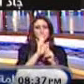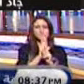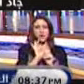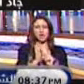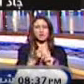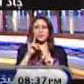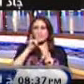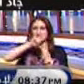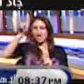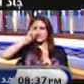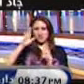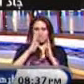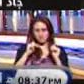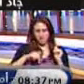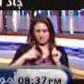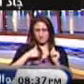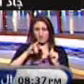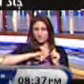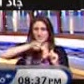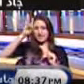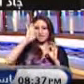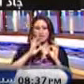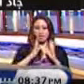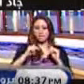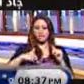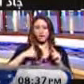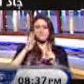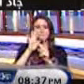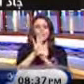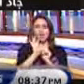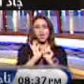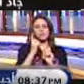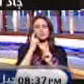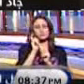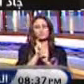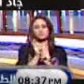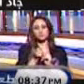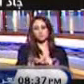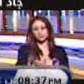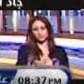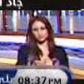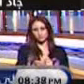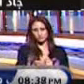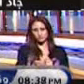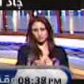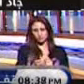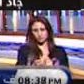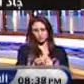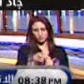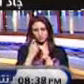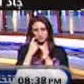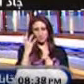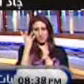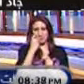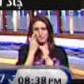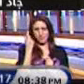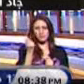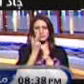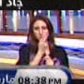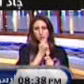ايه من اللي حصل مع 55 مصري في ليبيا؟ هو يمكن الموقف واضح وصريح ان في يعني الاول مره